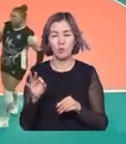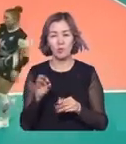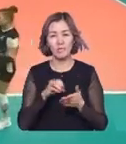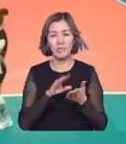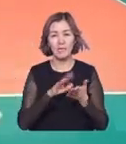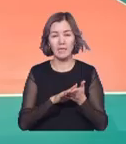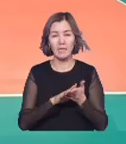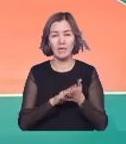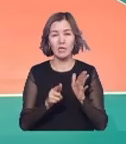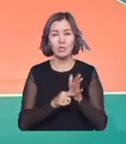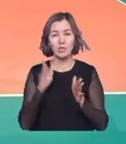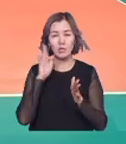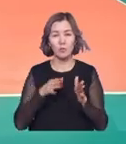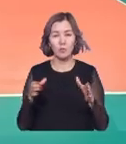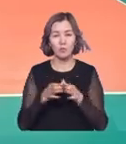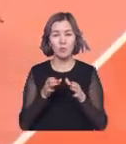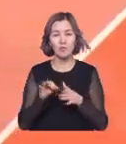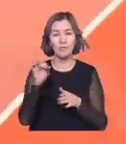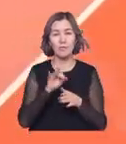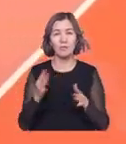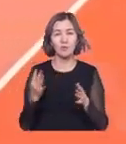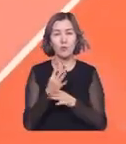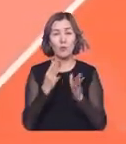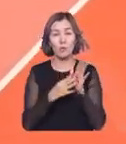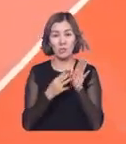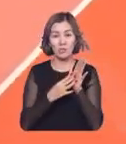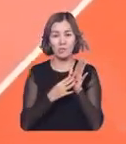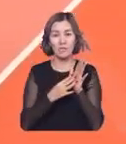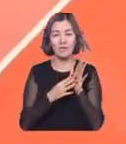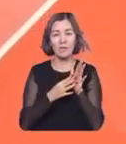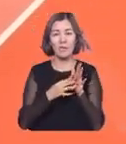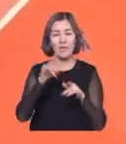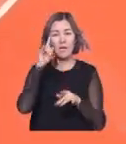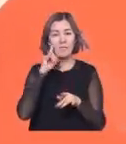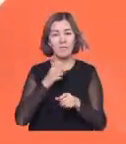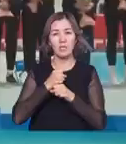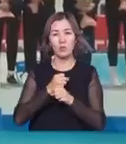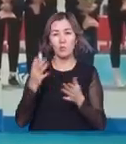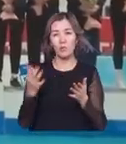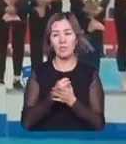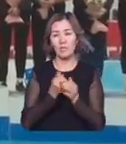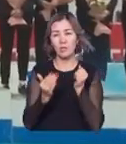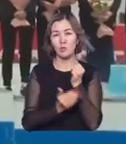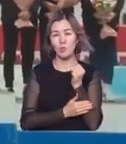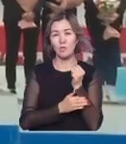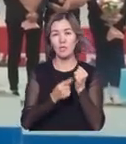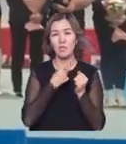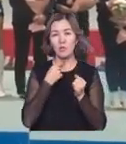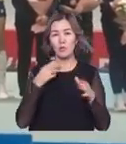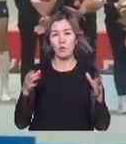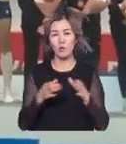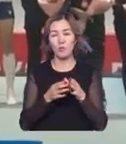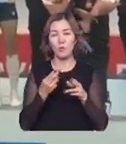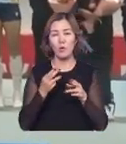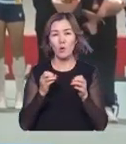тіркелді. Осылайша жетсу ұжымы өз тарихында 9-ші мәрте ел кубогын иеленіп отыр. Соңғы рет талдықорғандық клуб бұл